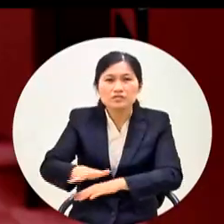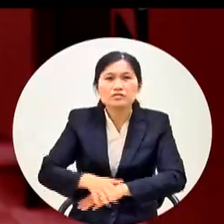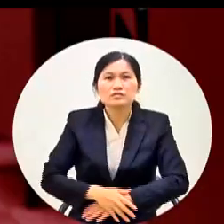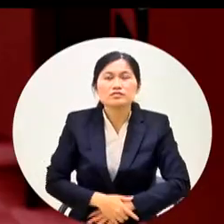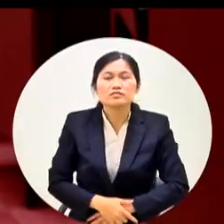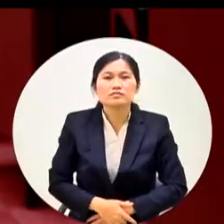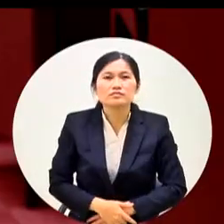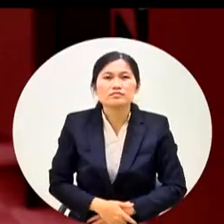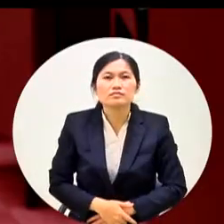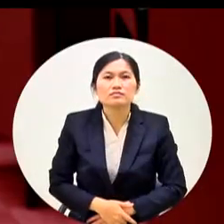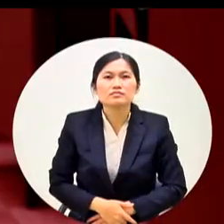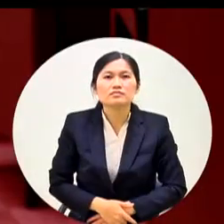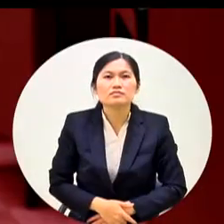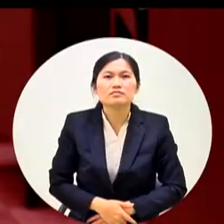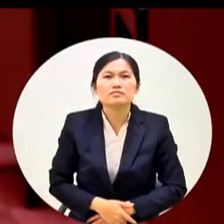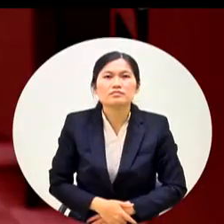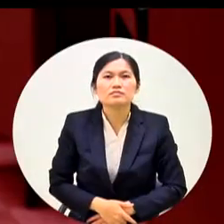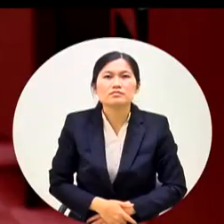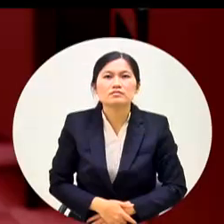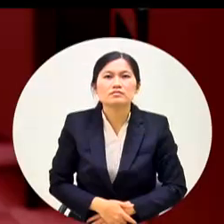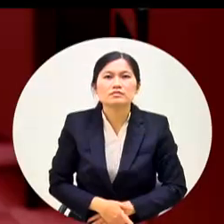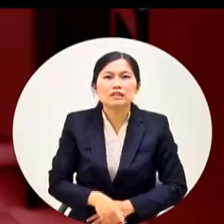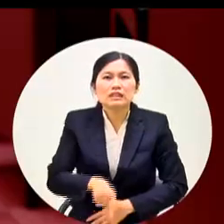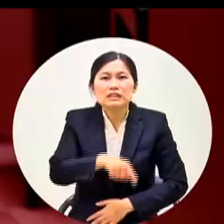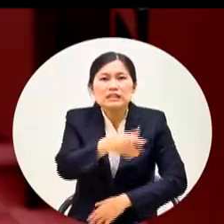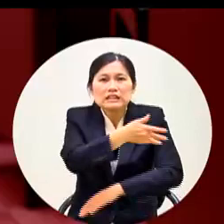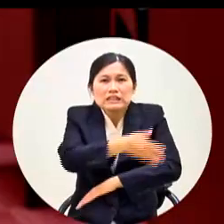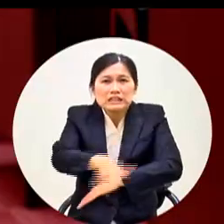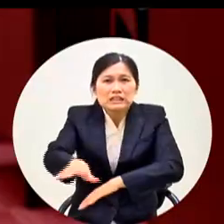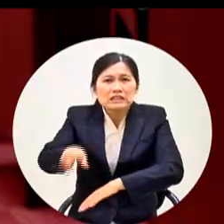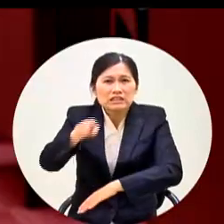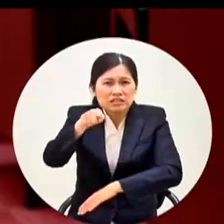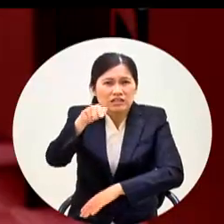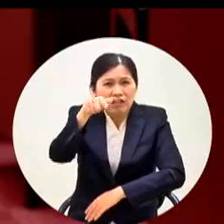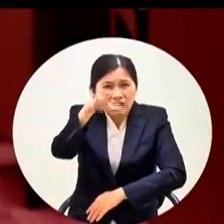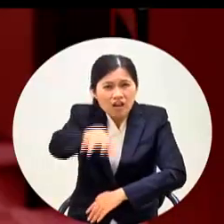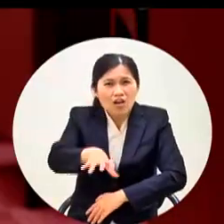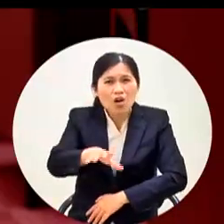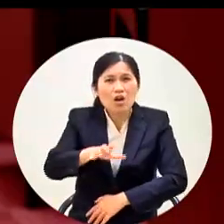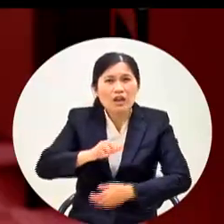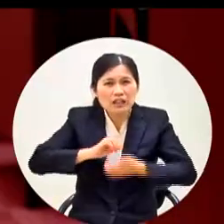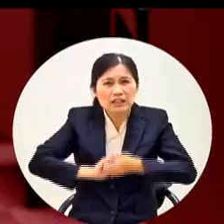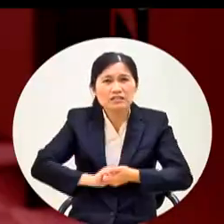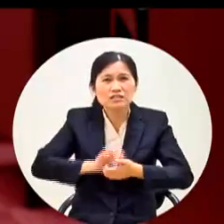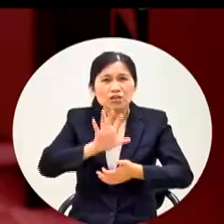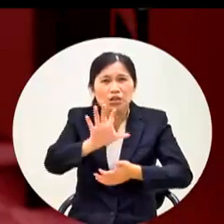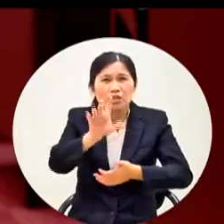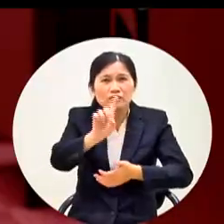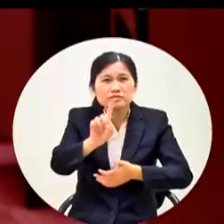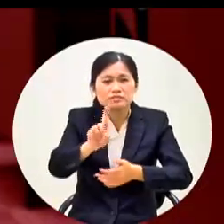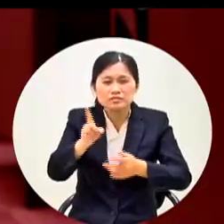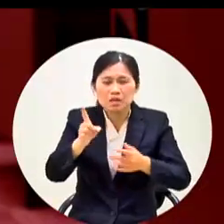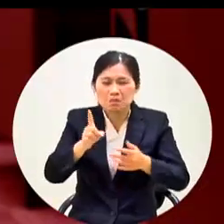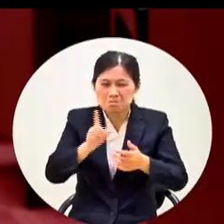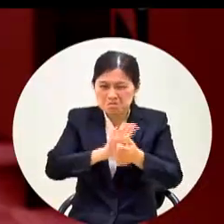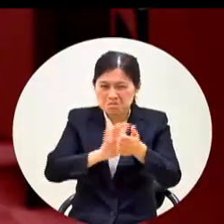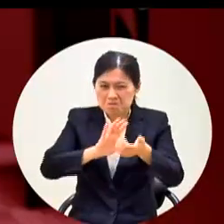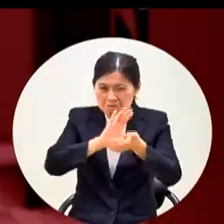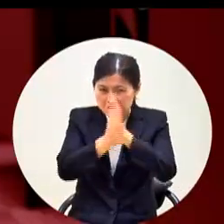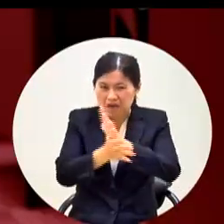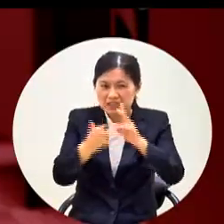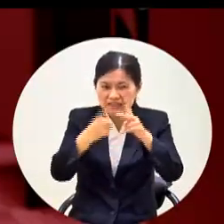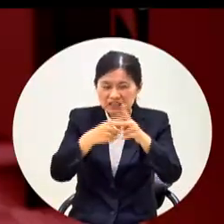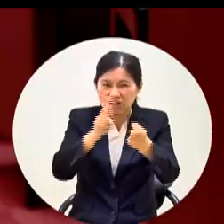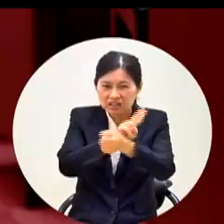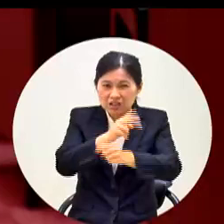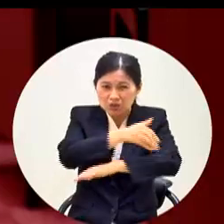溪，那个地方绝对绝对会造成小林第二，甚至